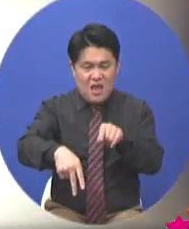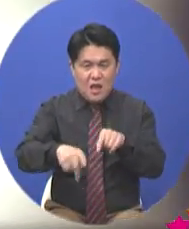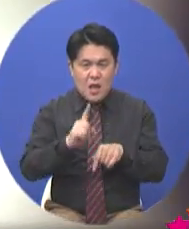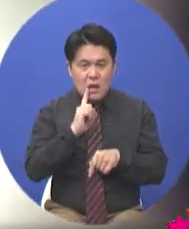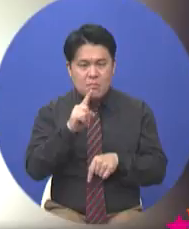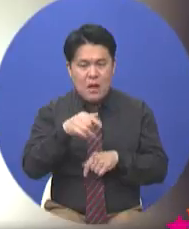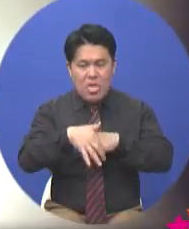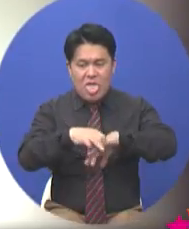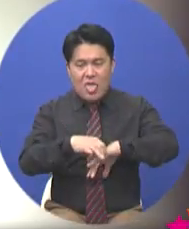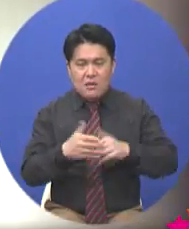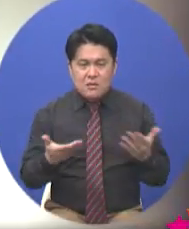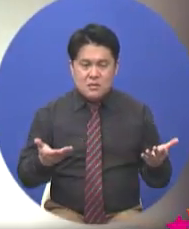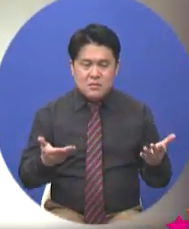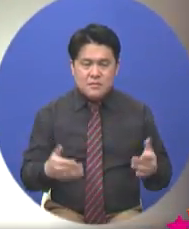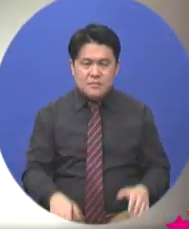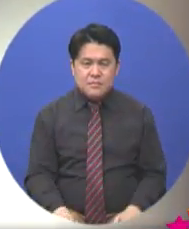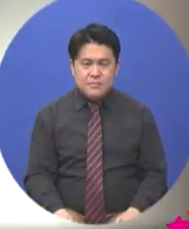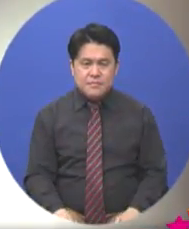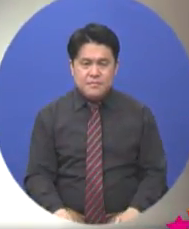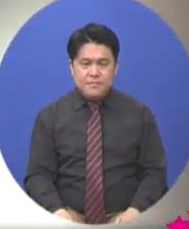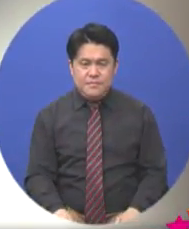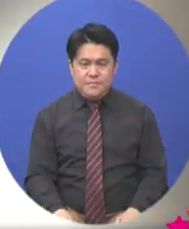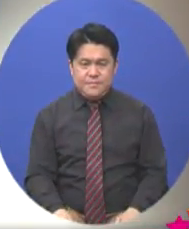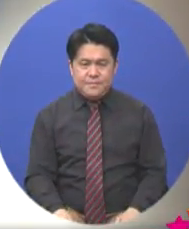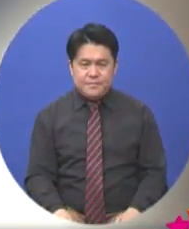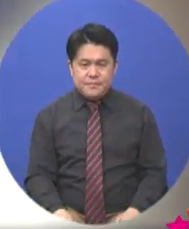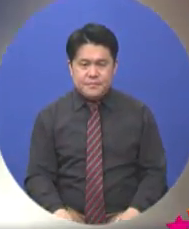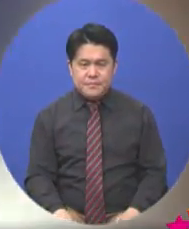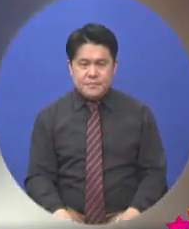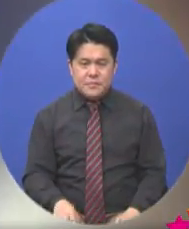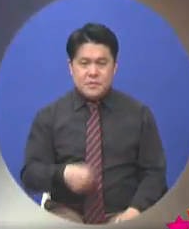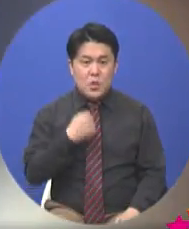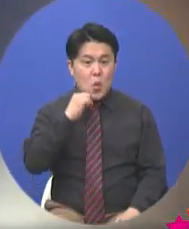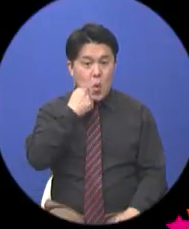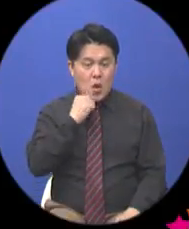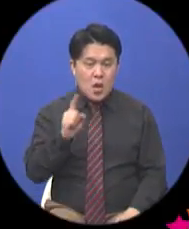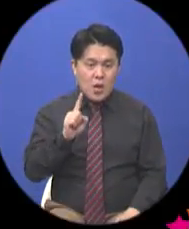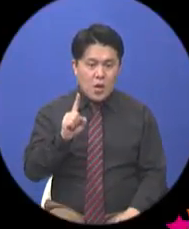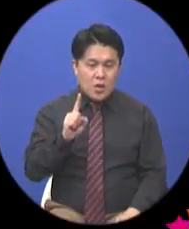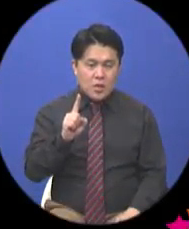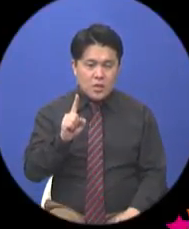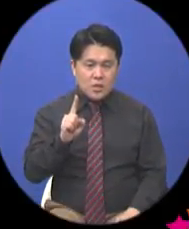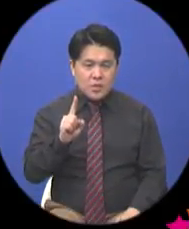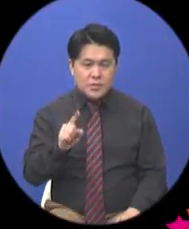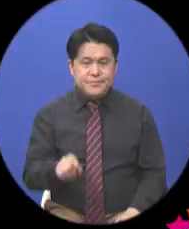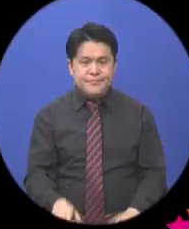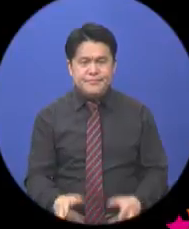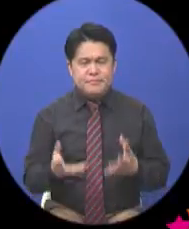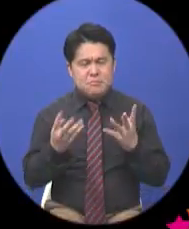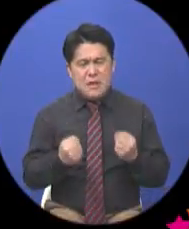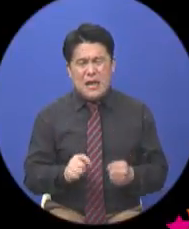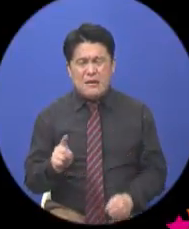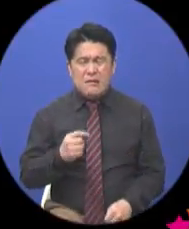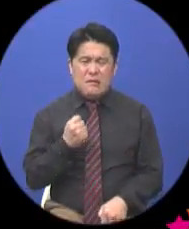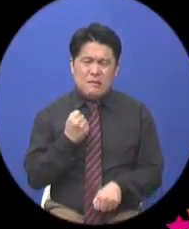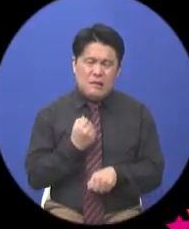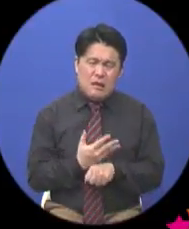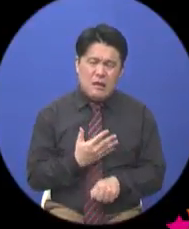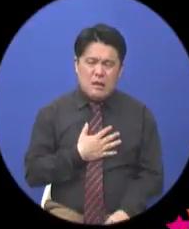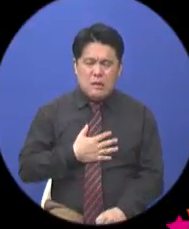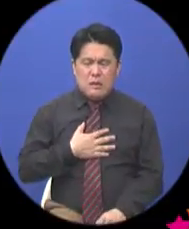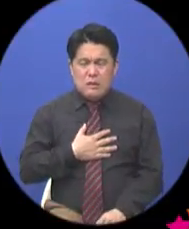하기 어려웠습니다. 네, 예. 스스로 할 수 없는 일이 많아서